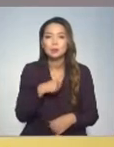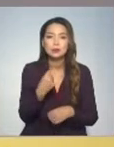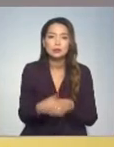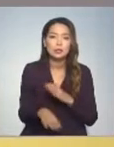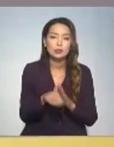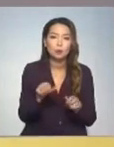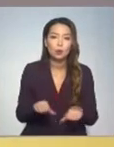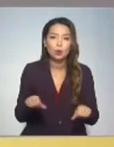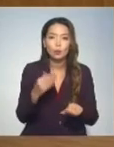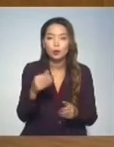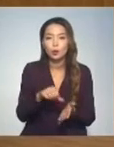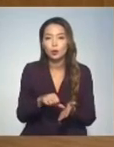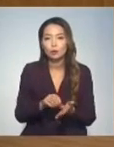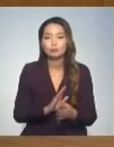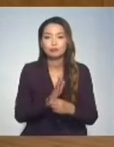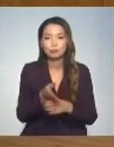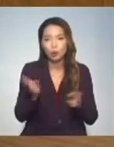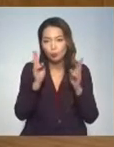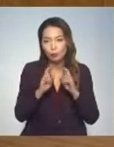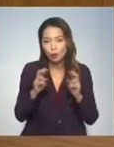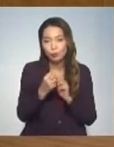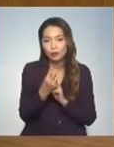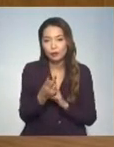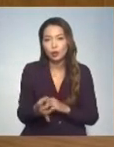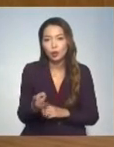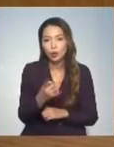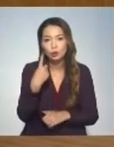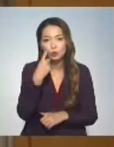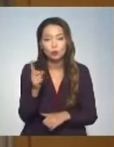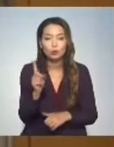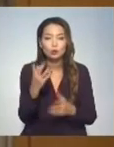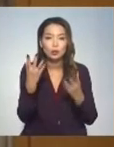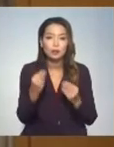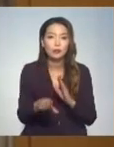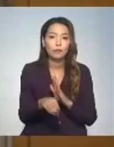комиссии, ее члены посетили с проверкой уже 12 регионов. Сообщается, что ко